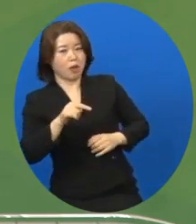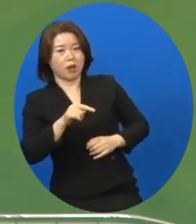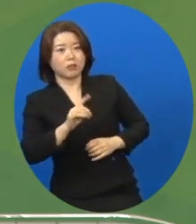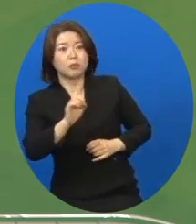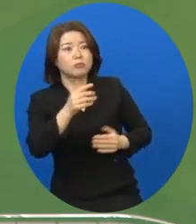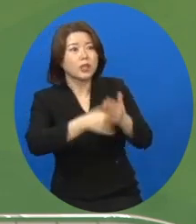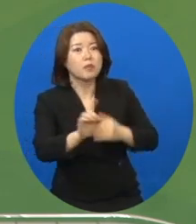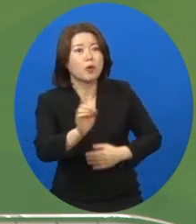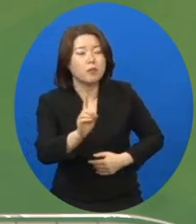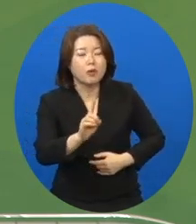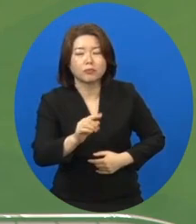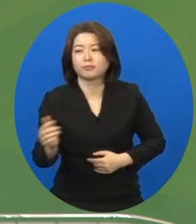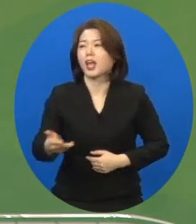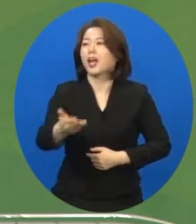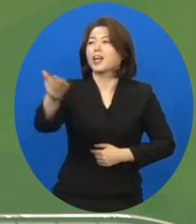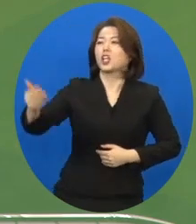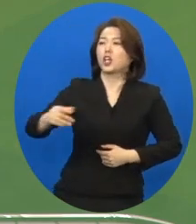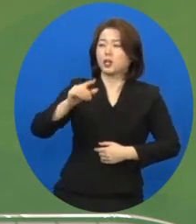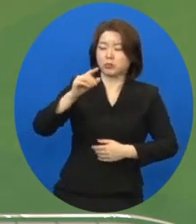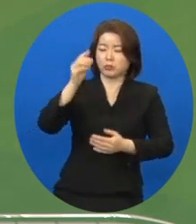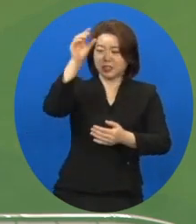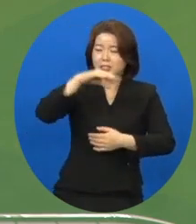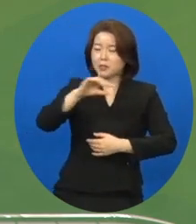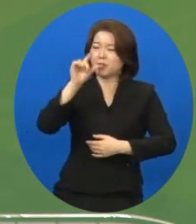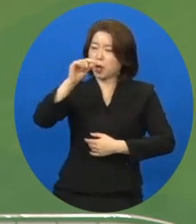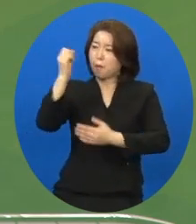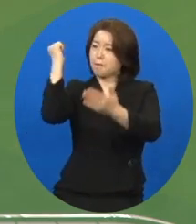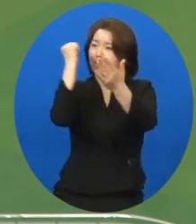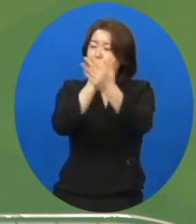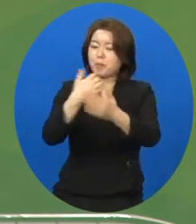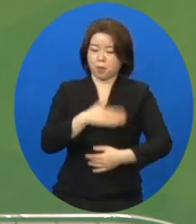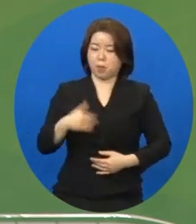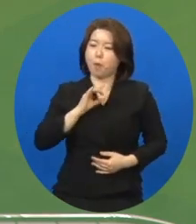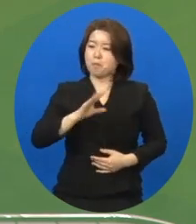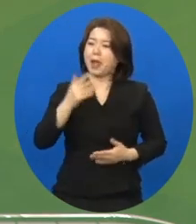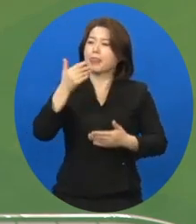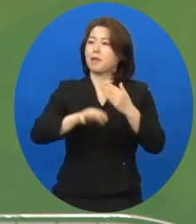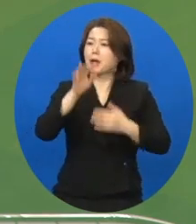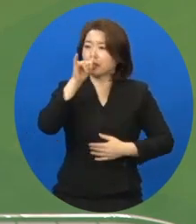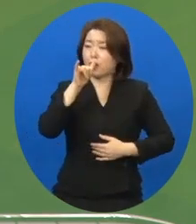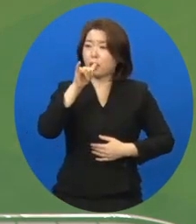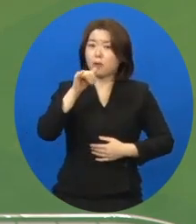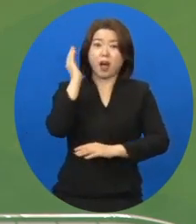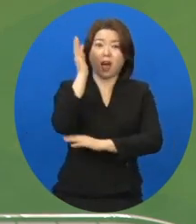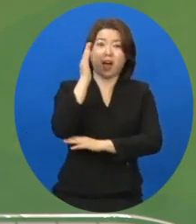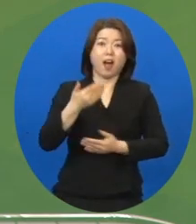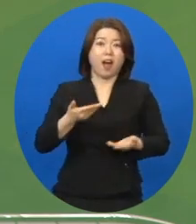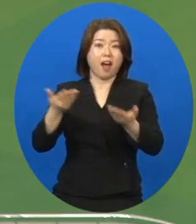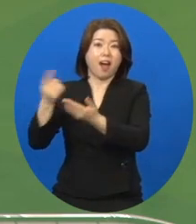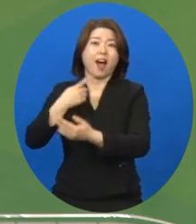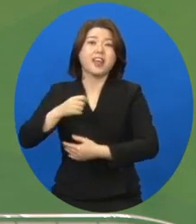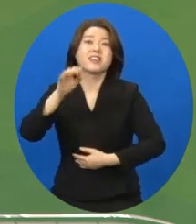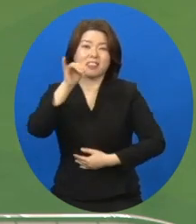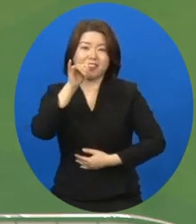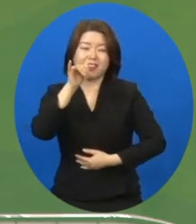박을 몸만 남았다고 뭐 그런 설교를 하실 수밖에 없었다고 하는 이야기를